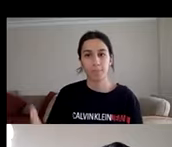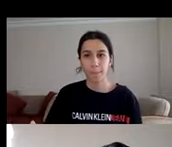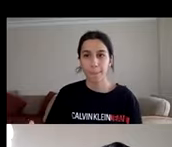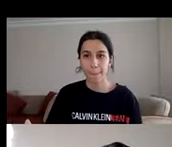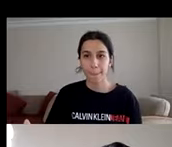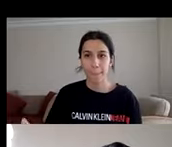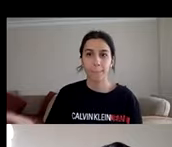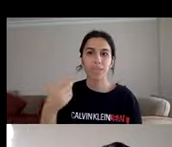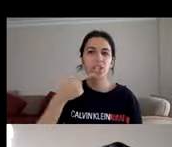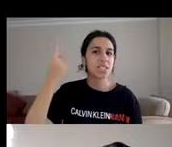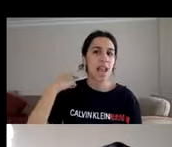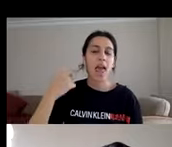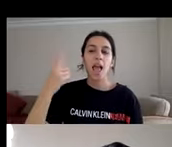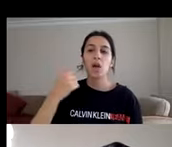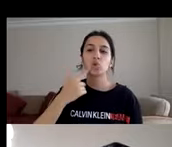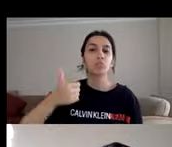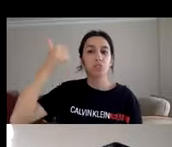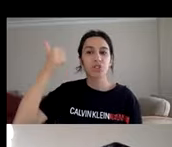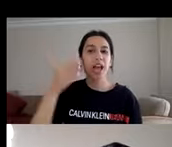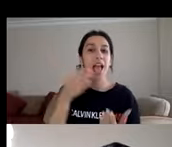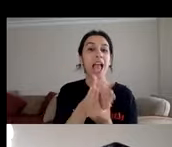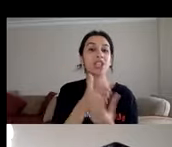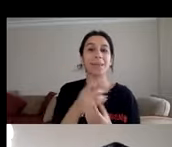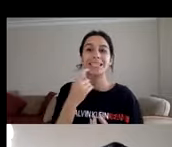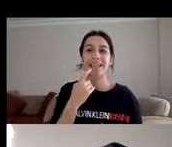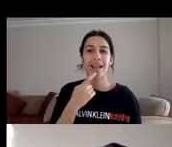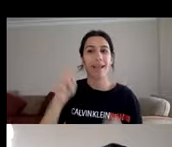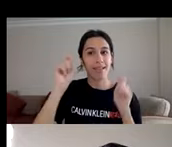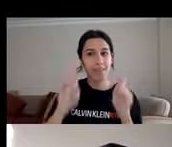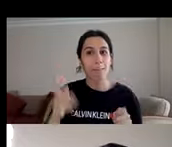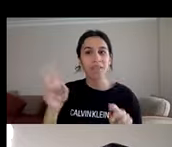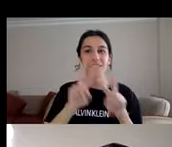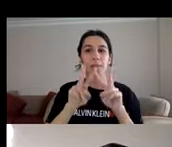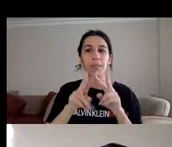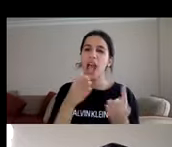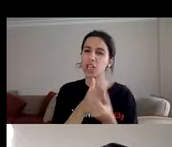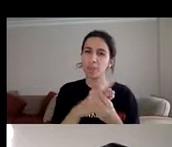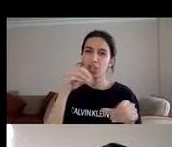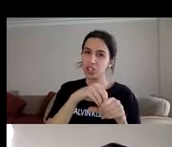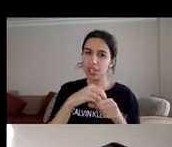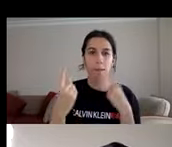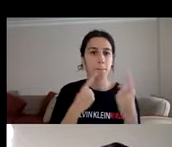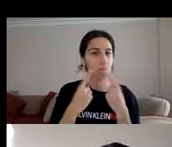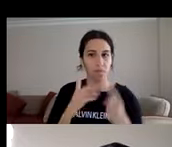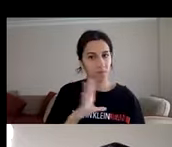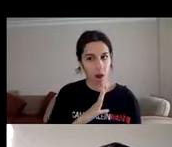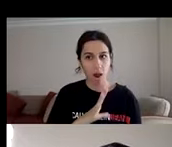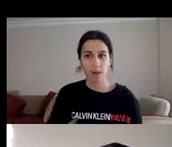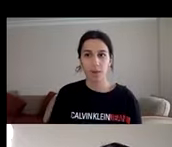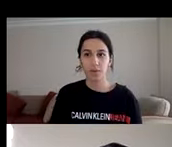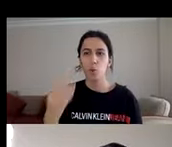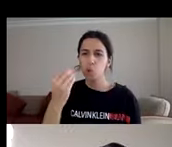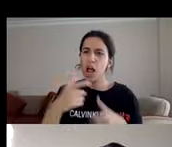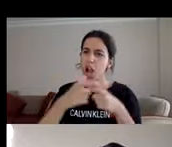yıl Cumhurbaşkanlığı tarafından erişilebilirlik yılı ilan edildi. Web erişilebilirliği de bu kapsamda konuşuldu. Güzel gelişmeler